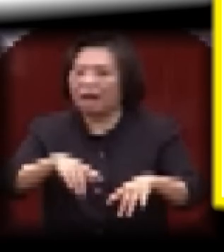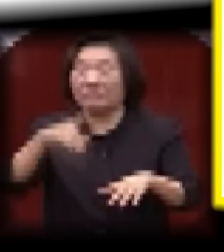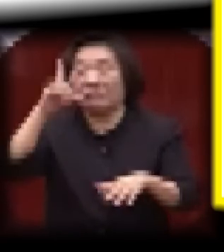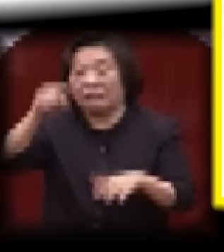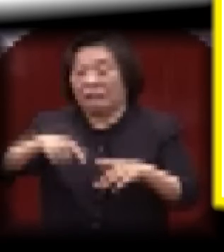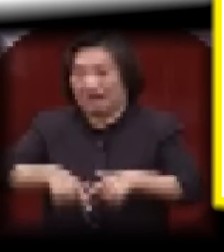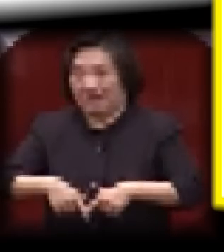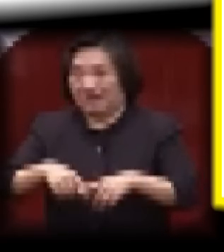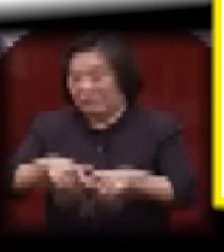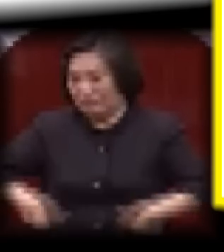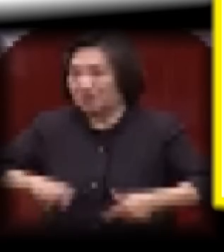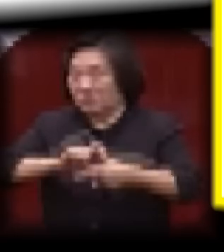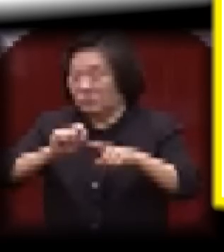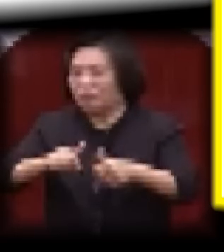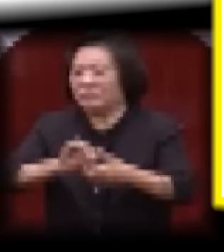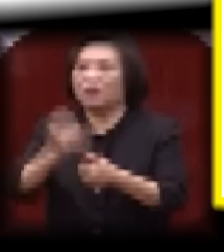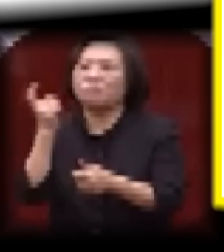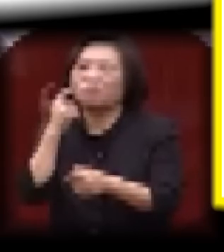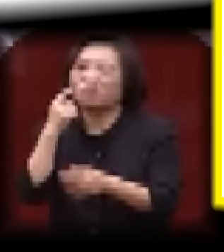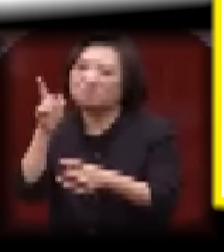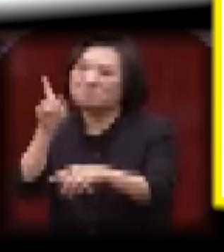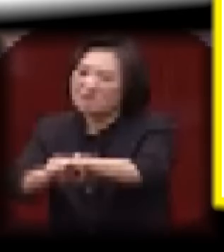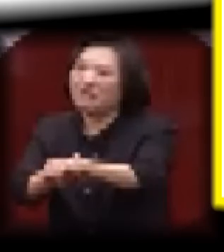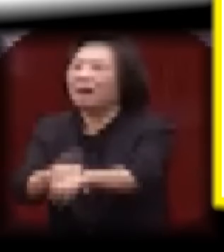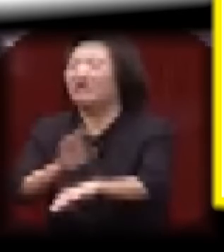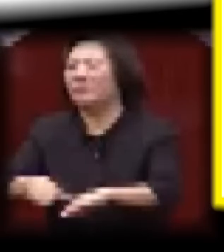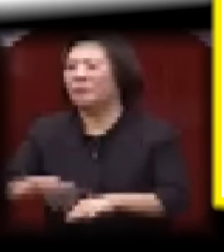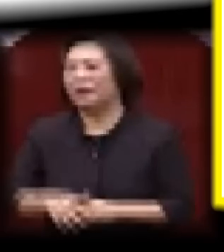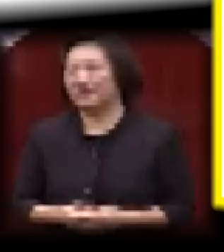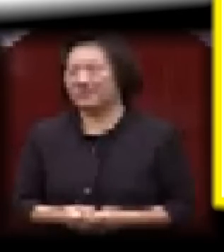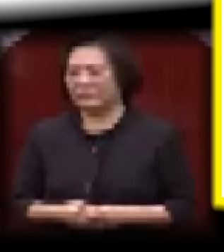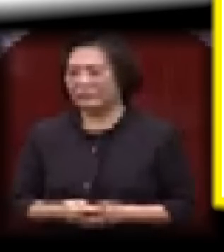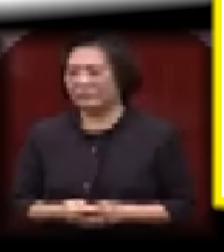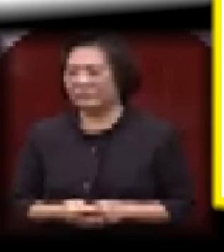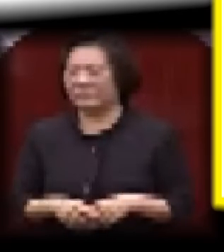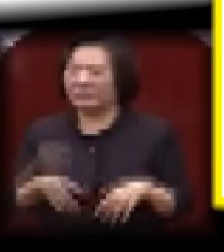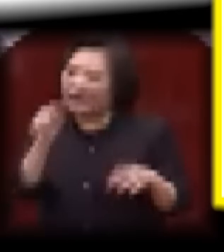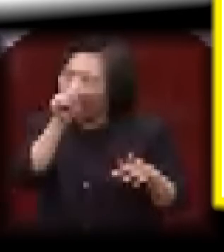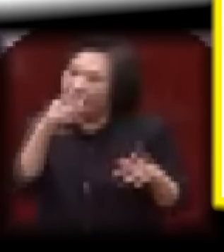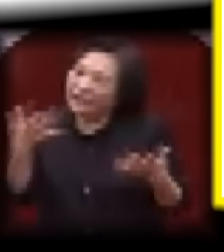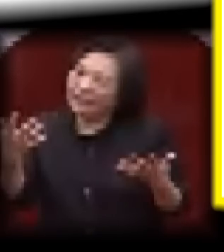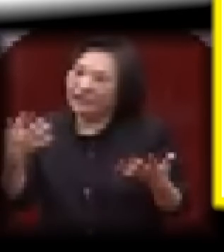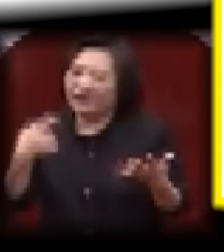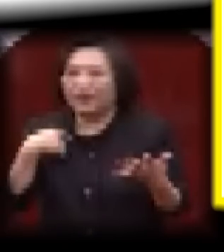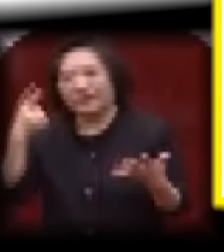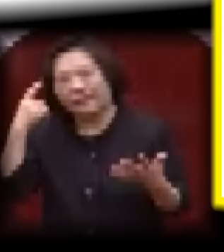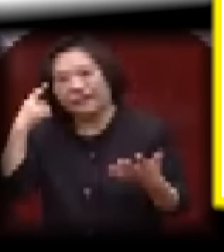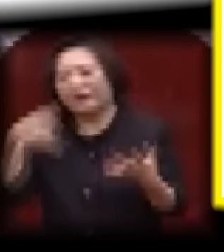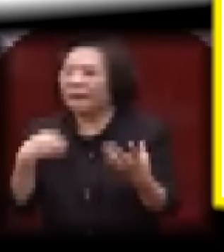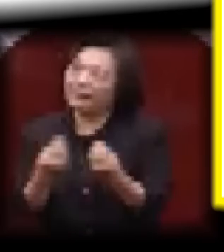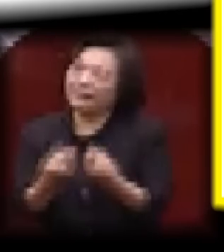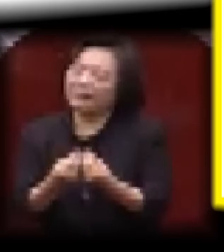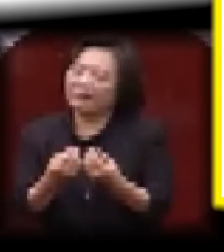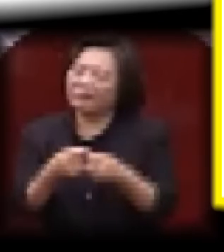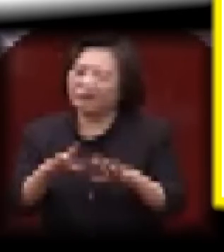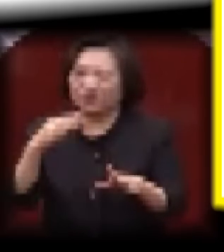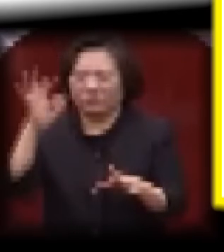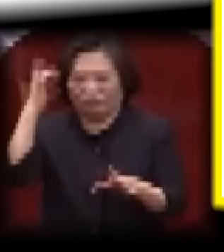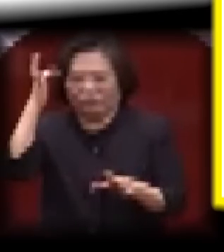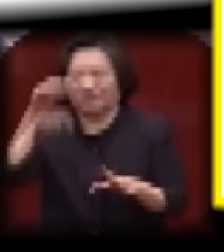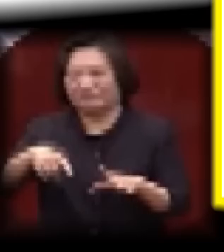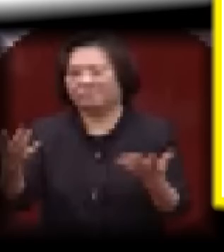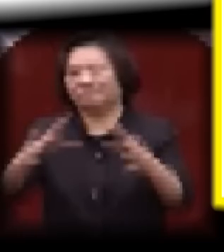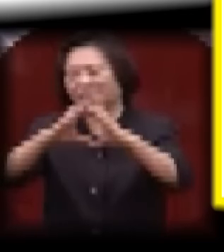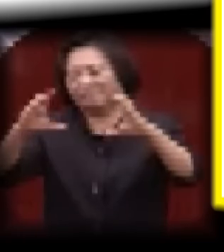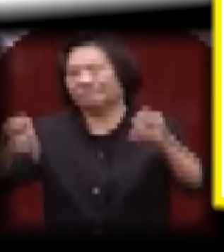押那我们这边就要再缓缓假扣，再缓缓再缓缓再假扣押，相当复杂